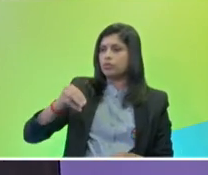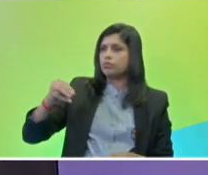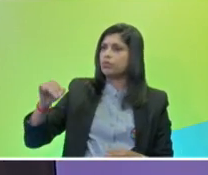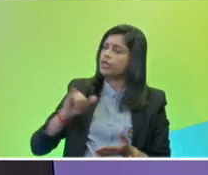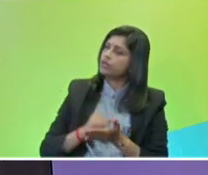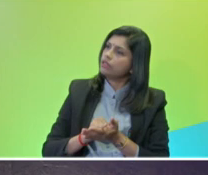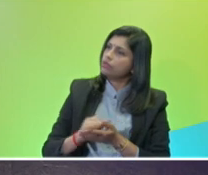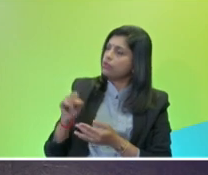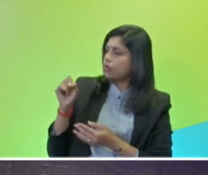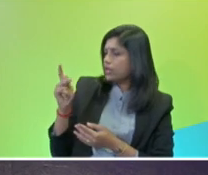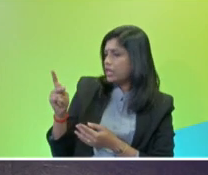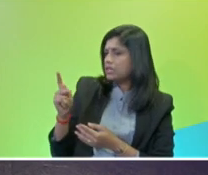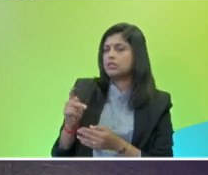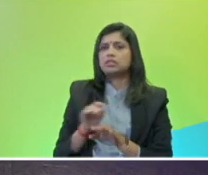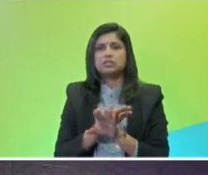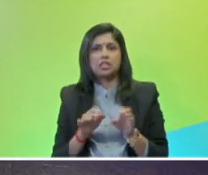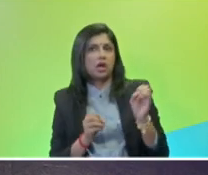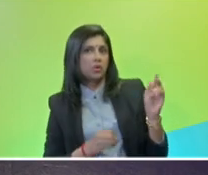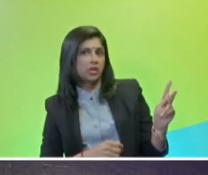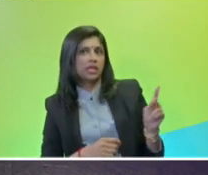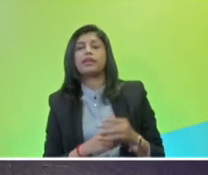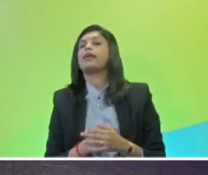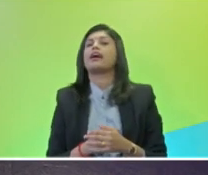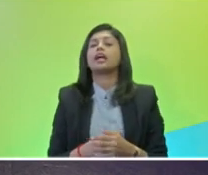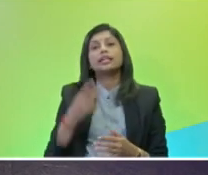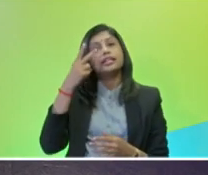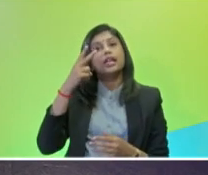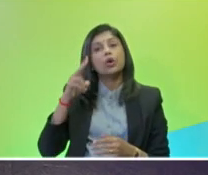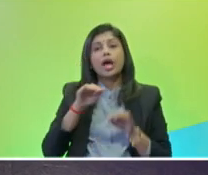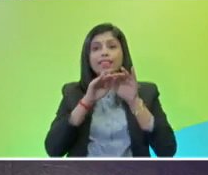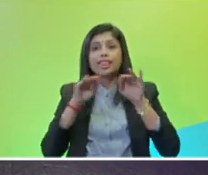tahap penguasaan tahap penguasaan ini dia punya kita